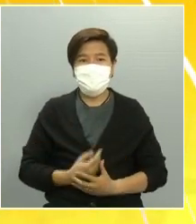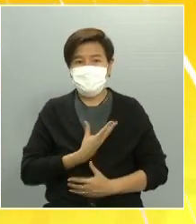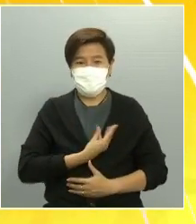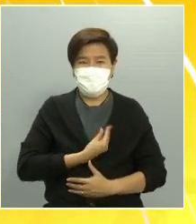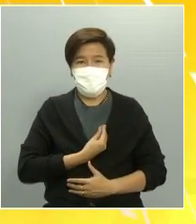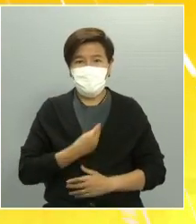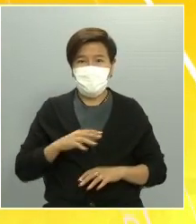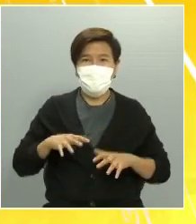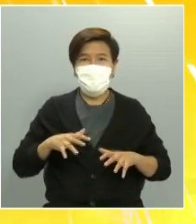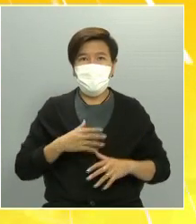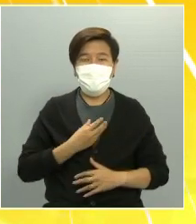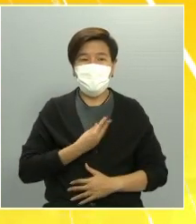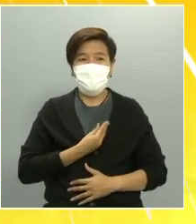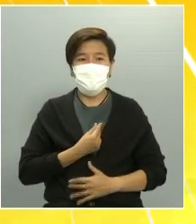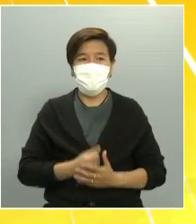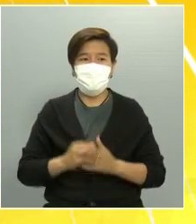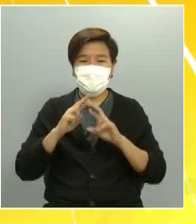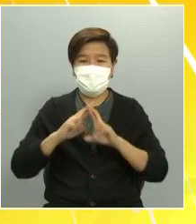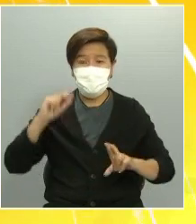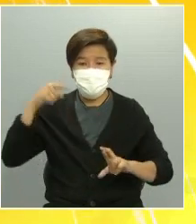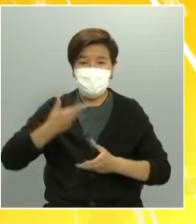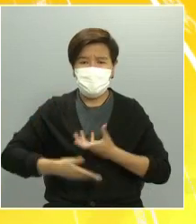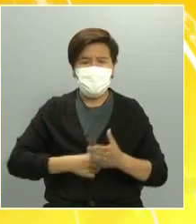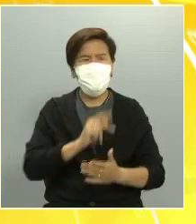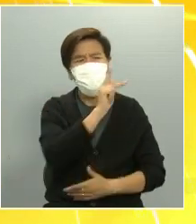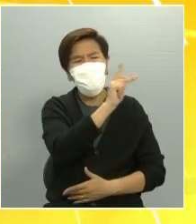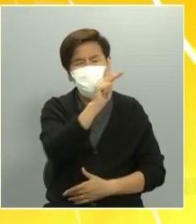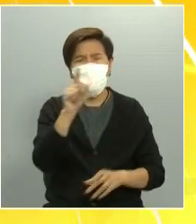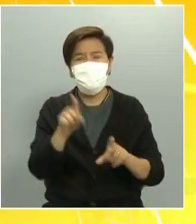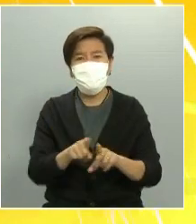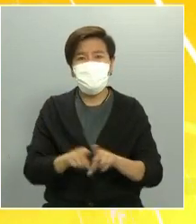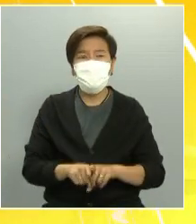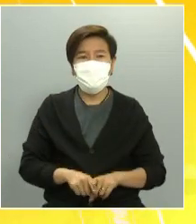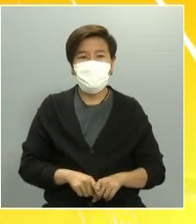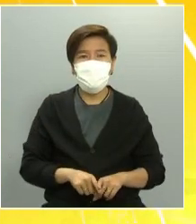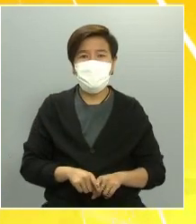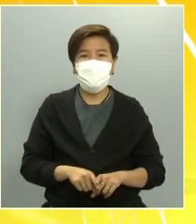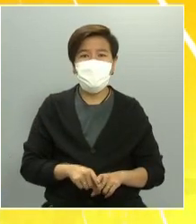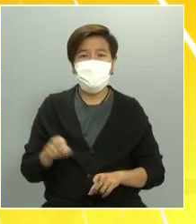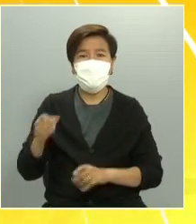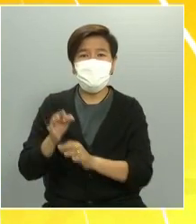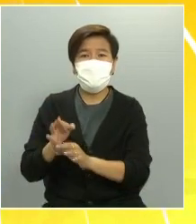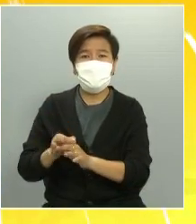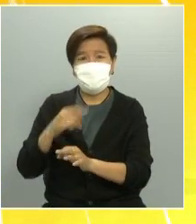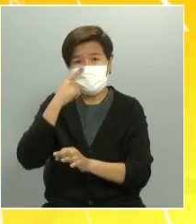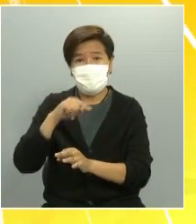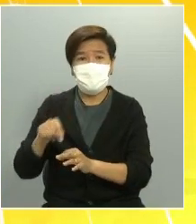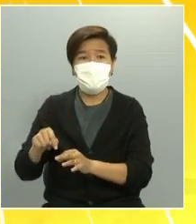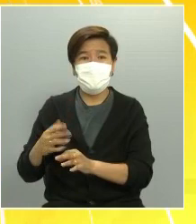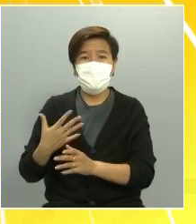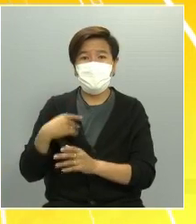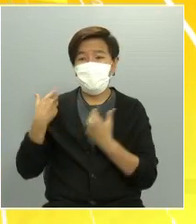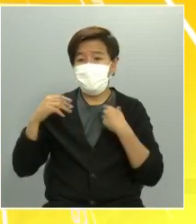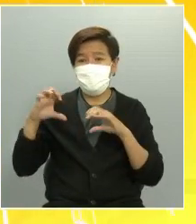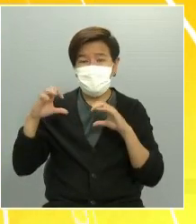สารพัดแม่ค้าส่วนมากก็จะกู้กันน่ะค่ะเพราะสถาบันห่างการเงินมันแต่เขาไม่ถึง